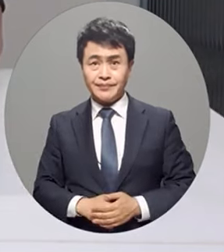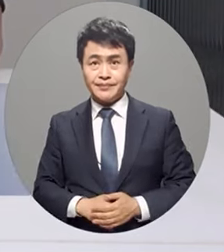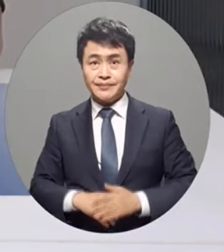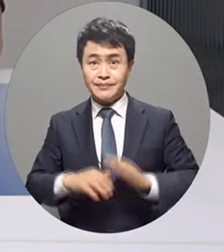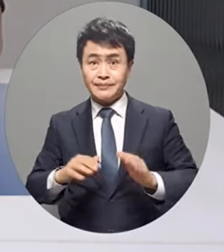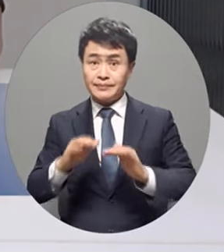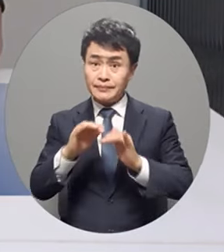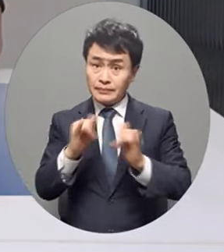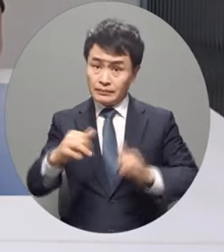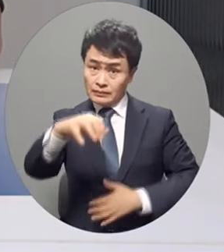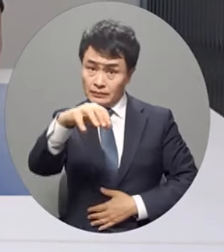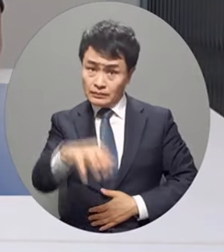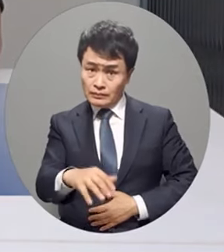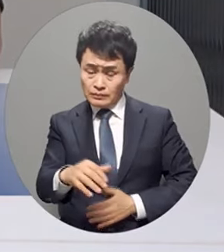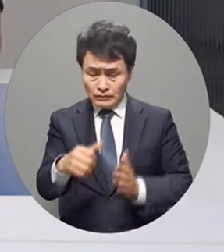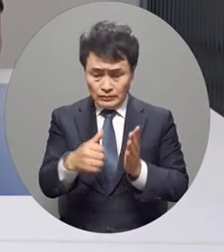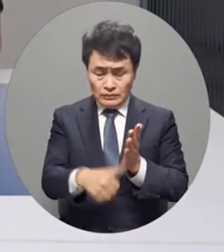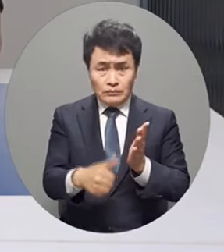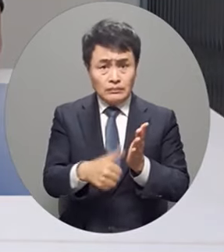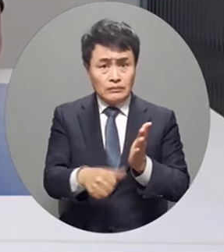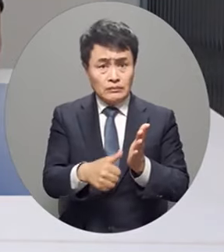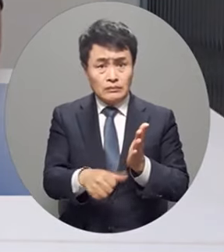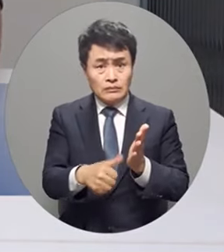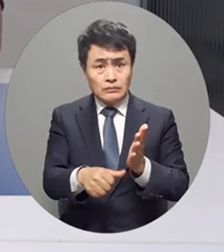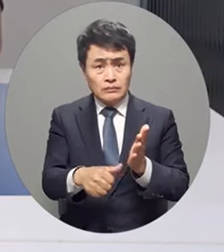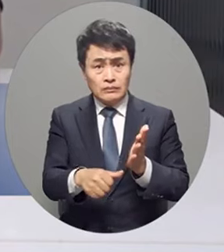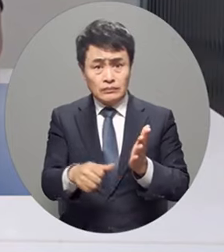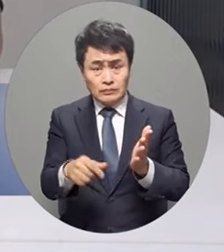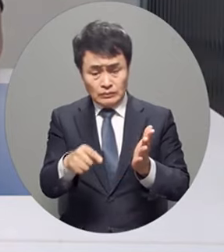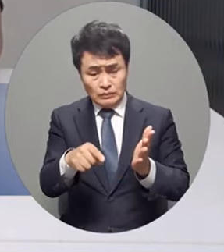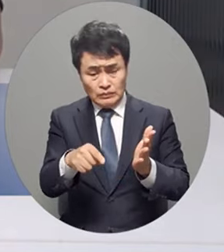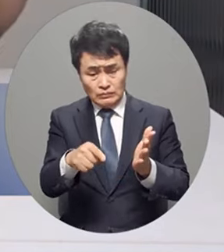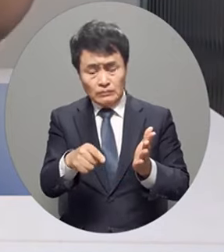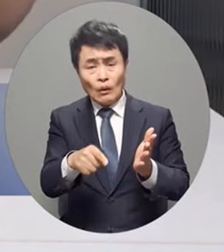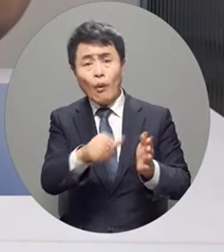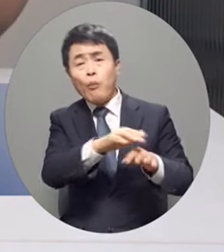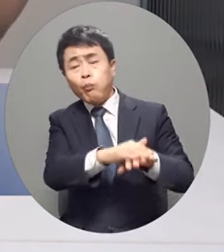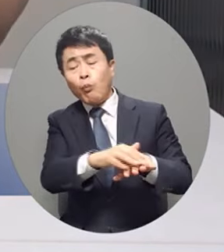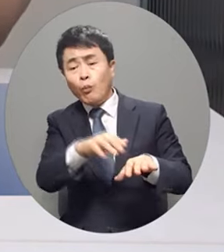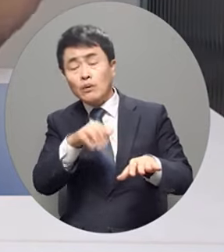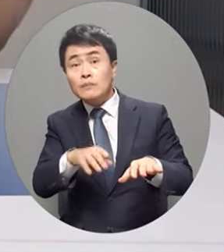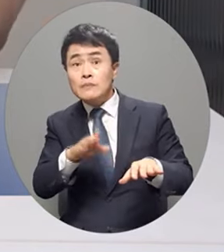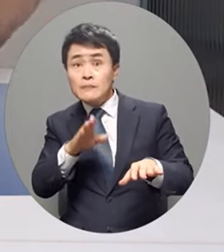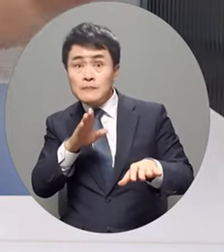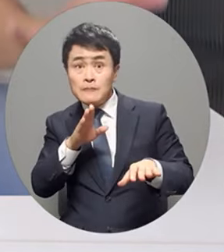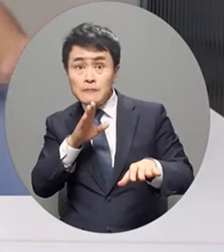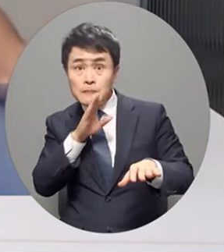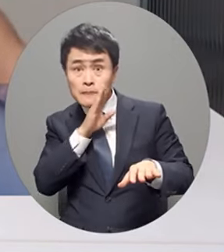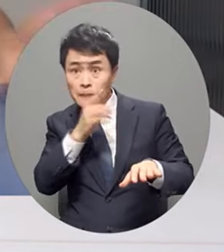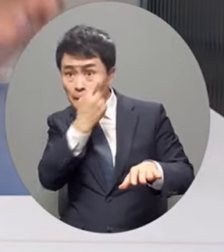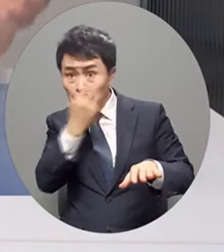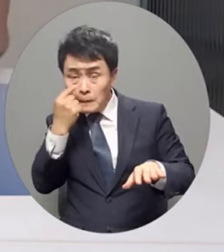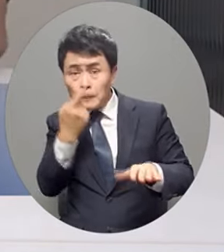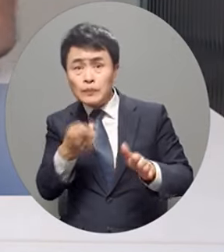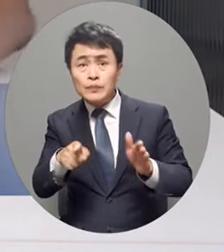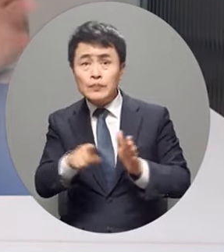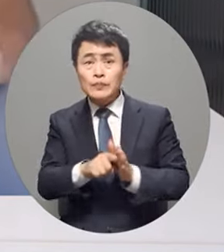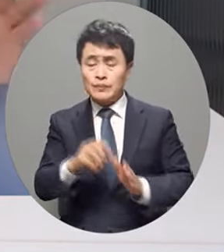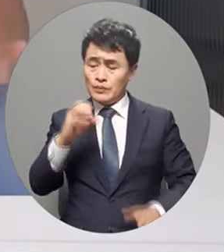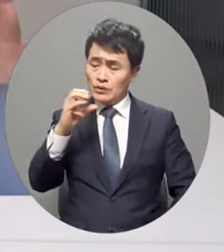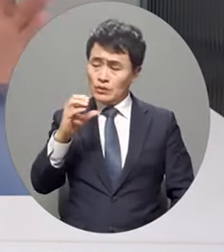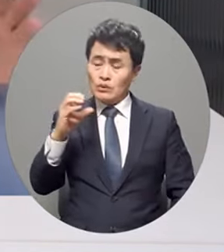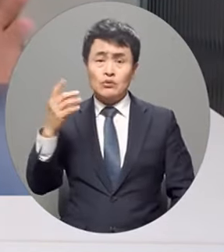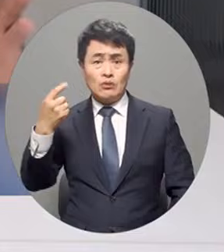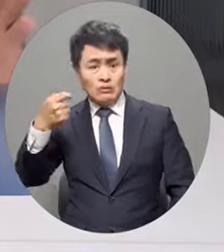사람들이 있는 곳이고 용품을 이렇게 갖고 있는 곳이기 때문에 사실을 인증하고 확인하기 위해서는 CCTV